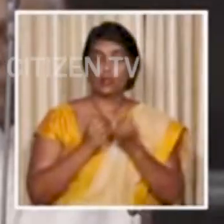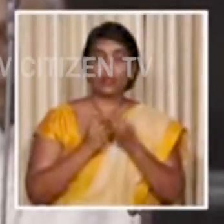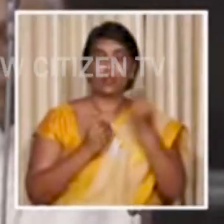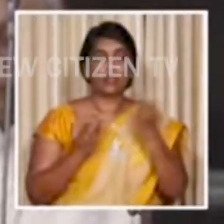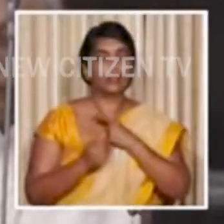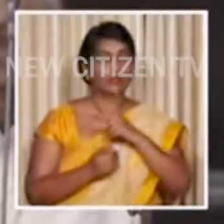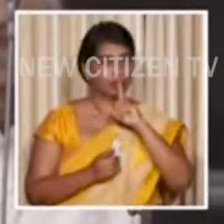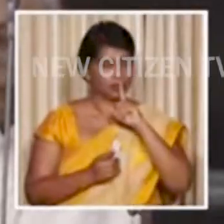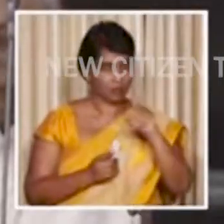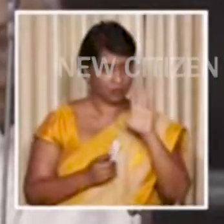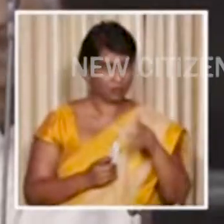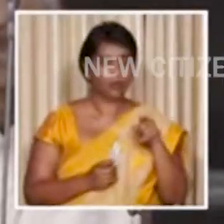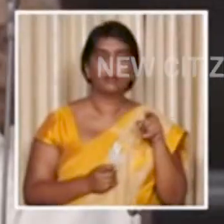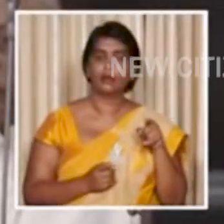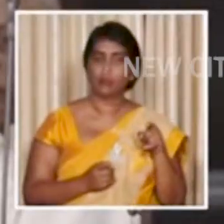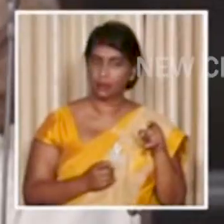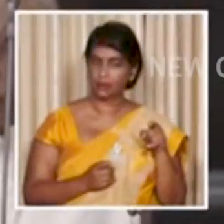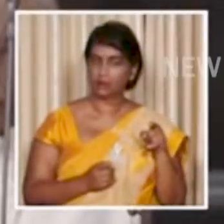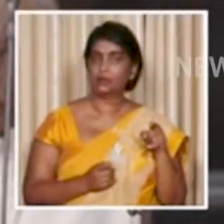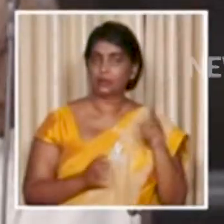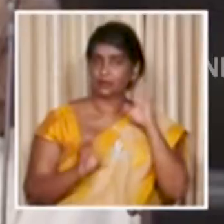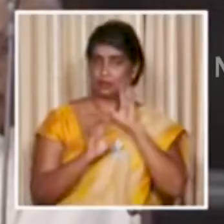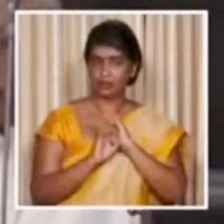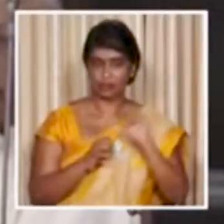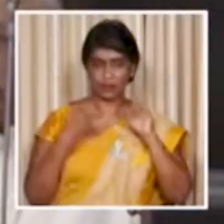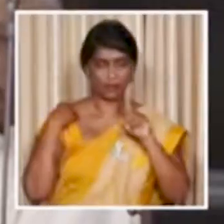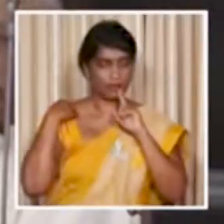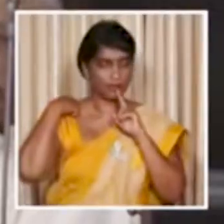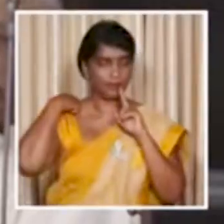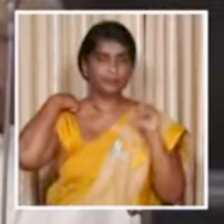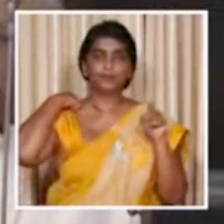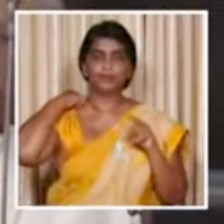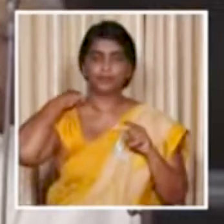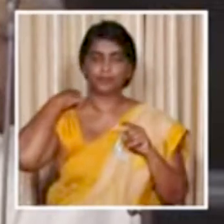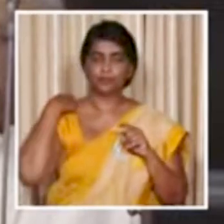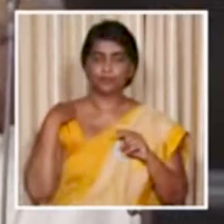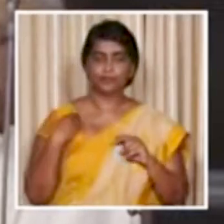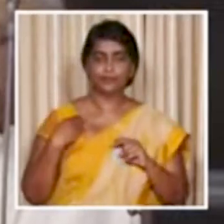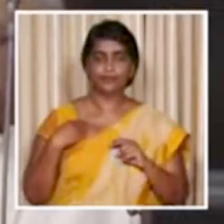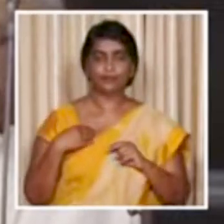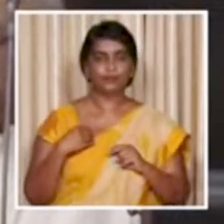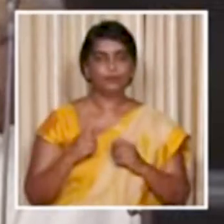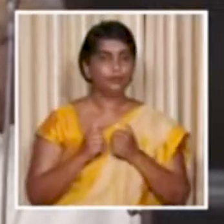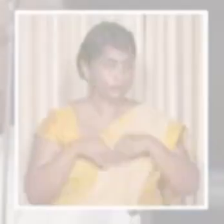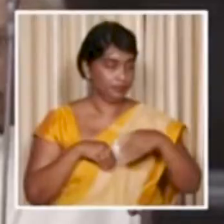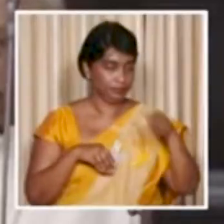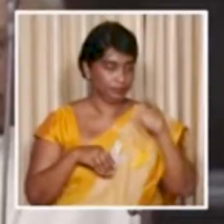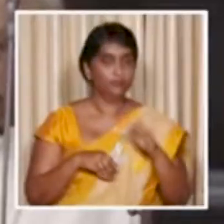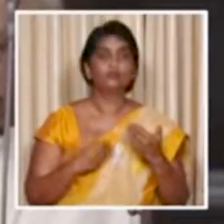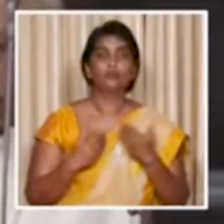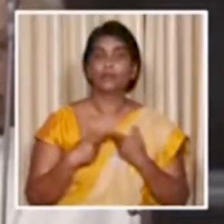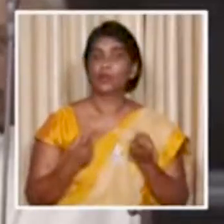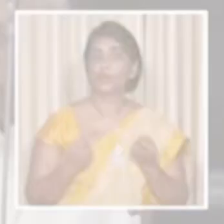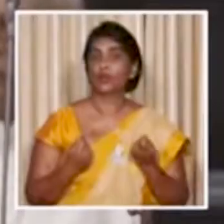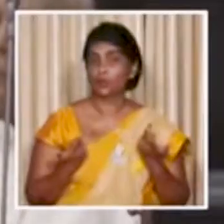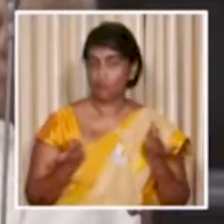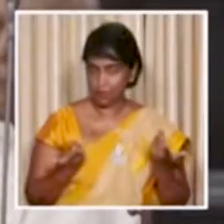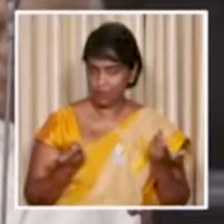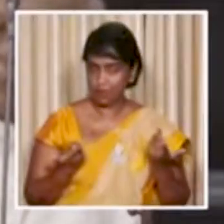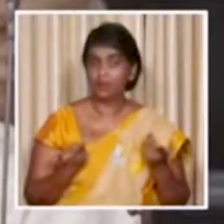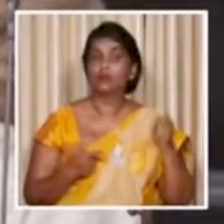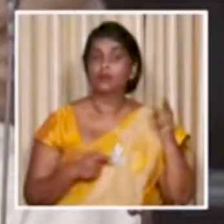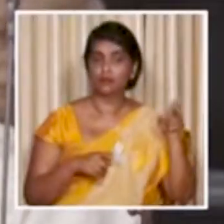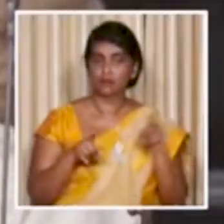රටේ ආර්ථික තත්ත්වයත් මේ තත්ත්වයේ අනුම ඡන්දේ පවත්වන්නට මේ ඡන්දේ පවත්වන්නට පිට මුදල් නැති බවත්